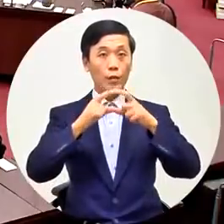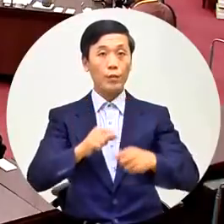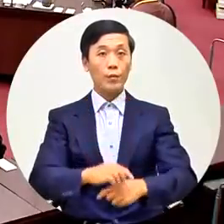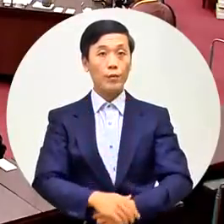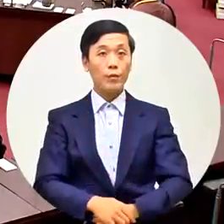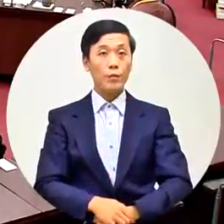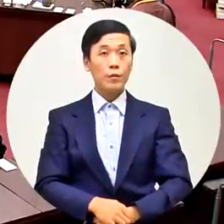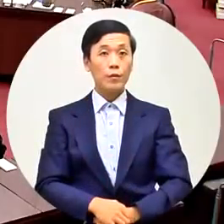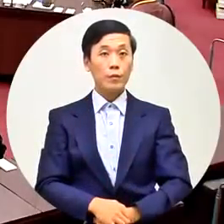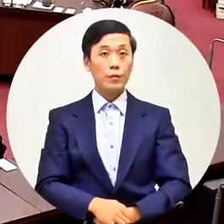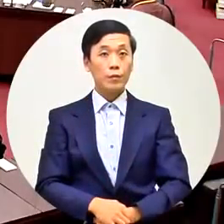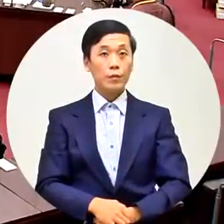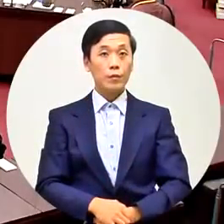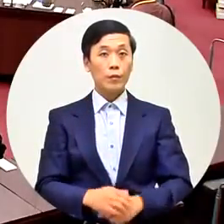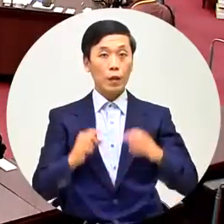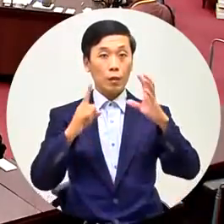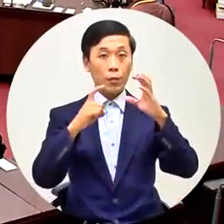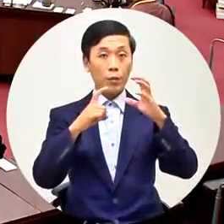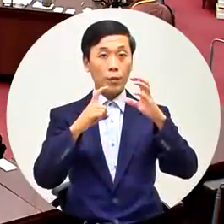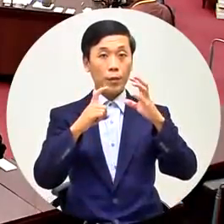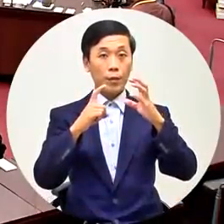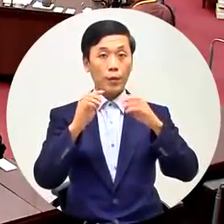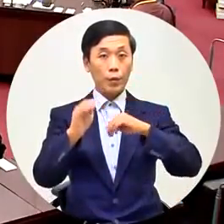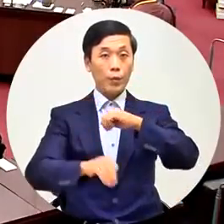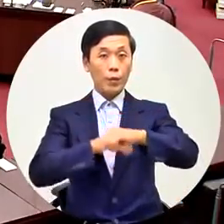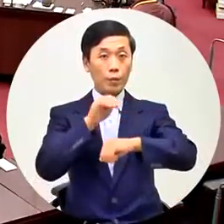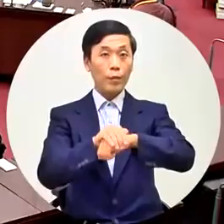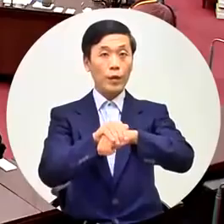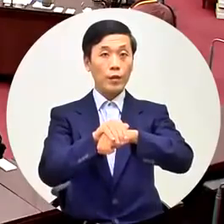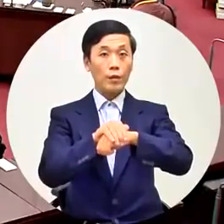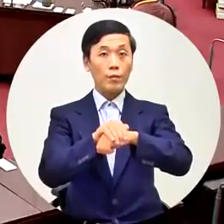李晨奏乐。